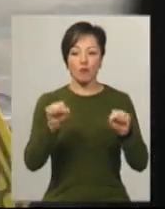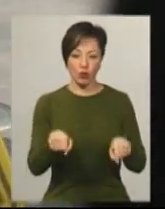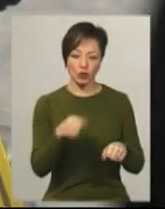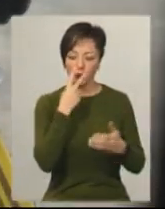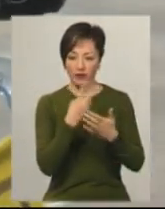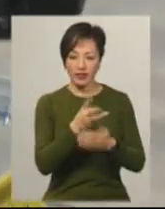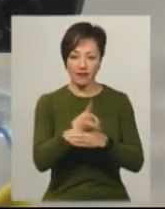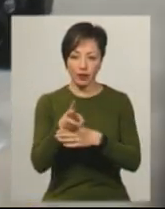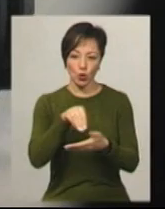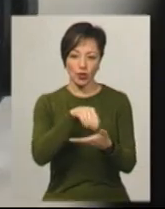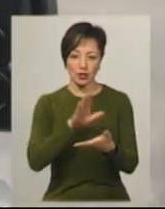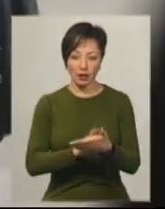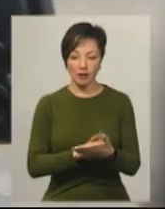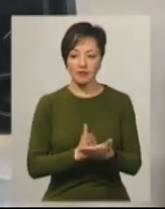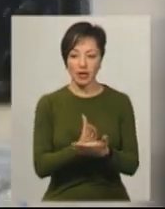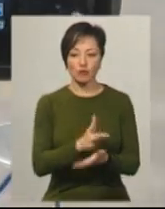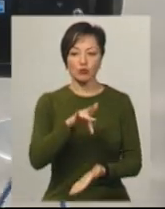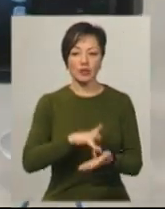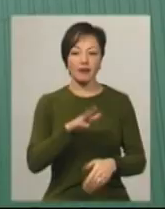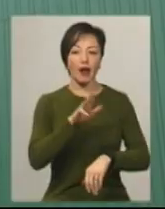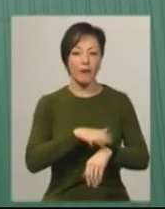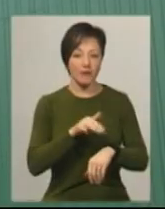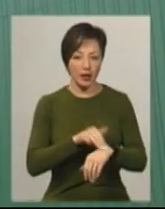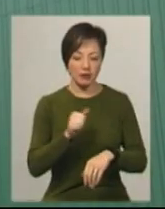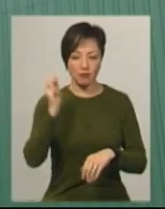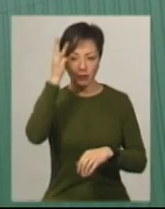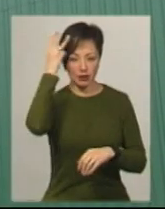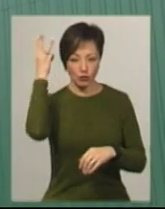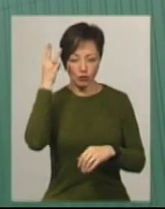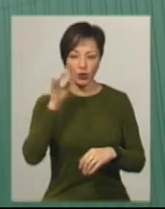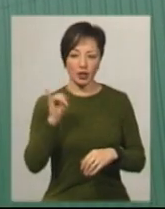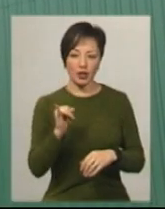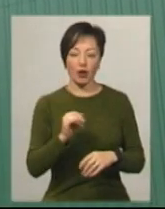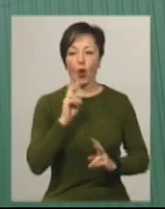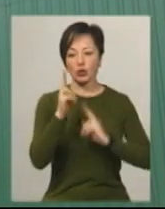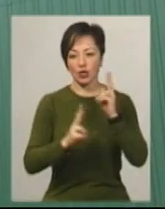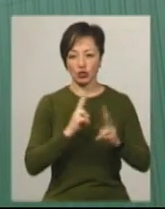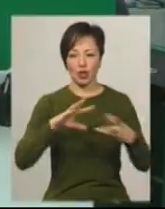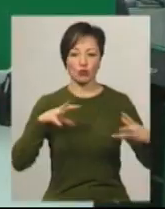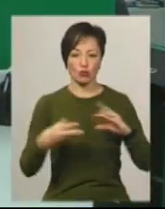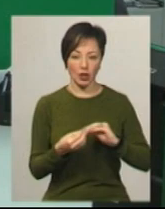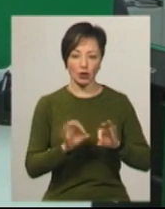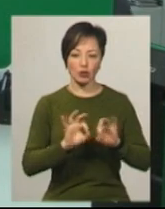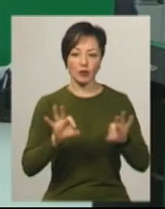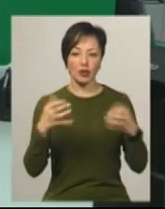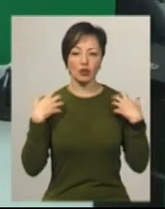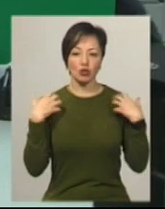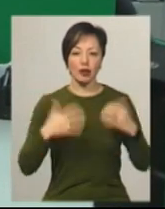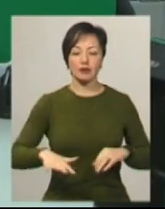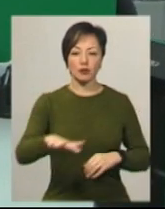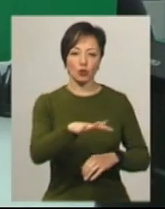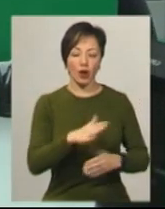переглянути відео з реєстратора у сервісному центрі МВС, що в обласному центрі та оскаржити результати. Про це розповідає начальник